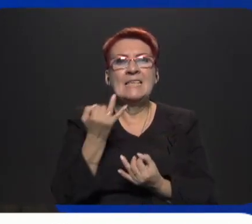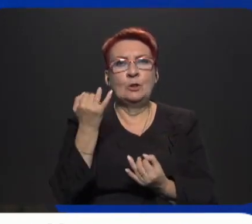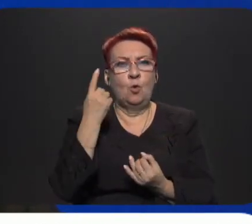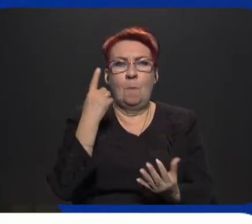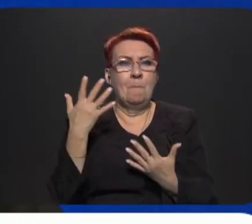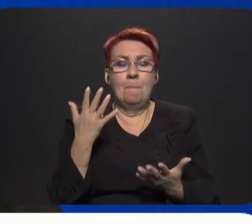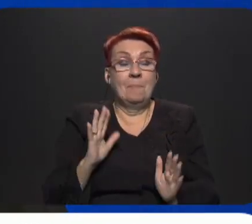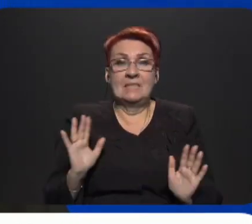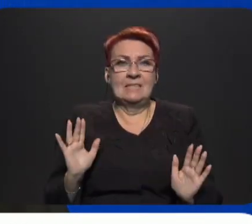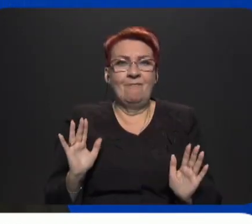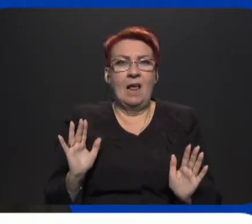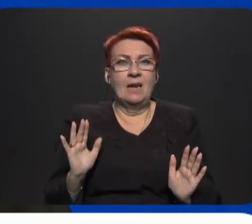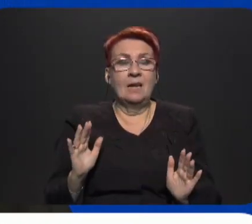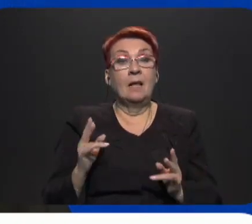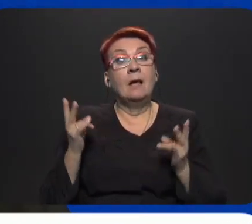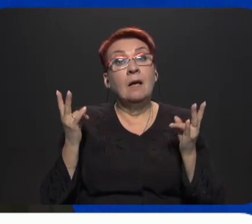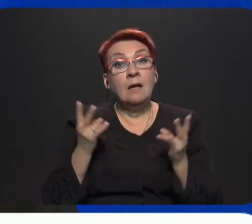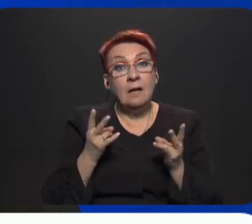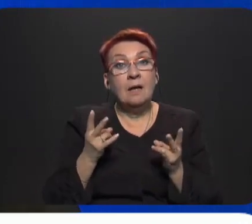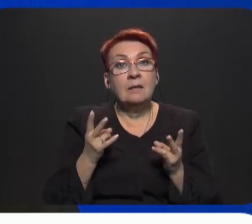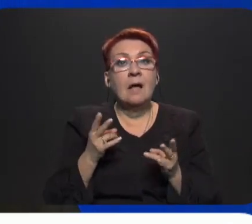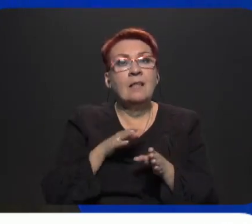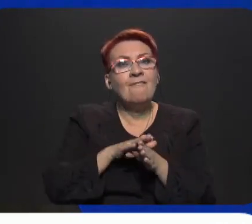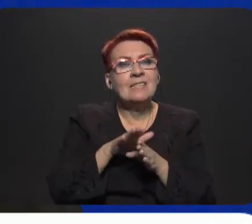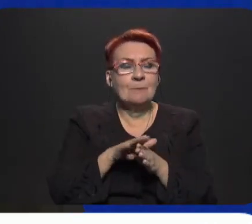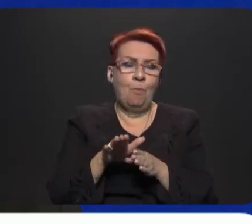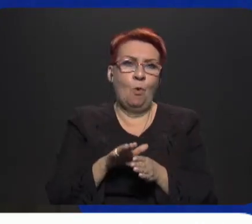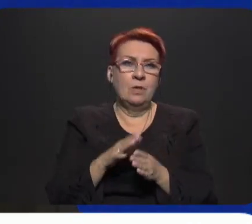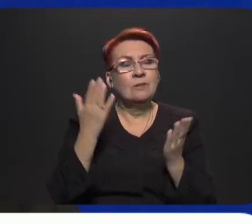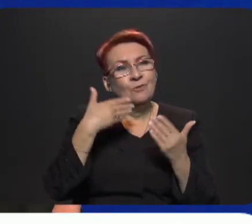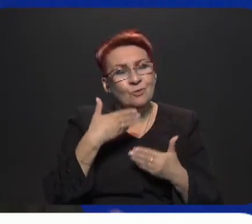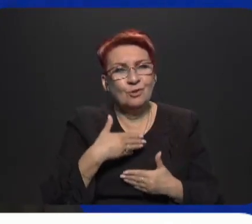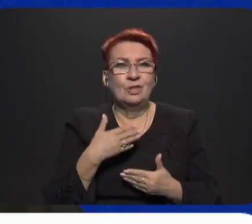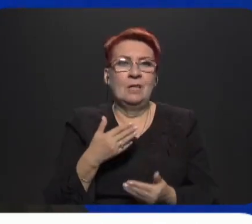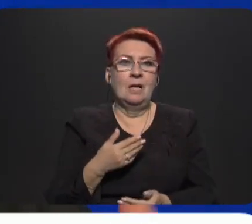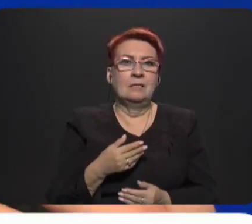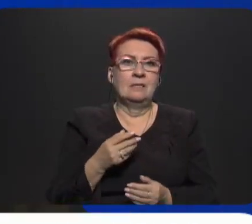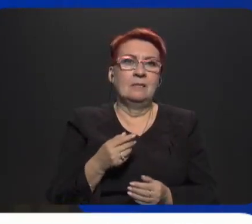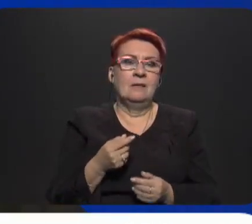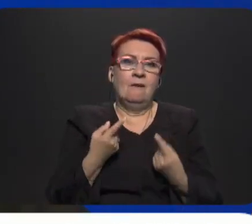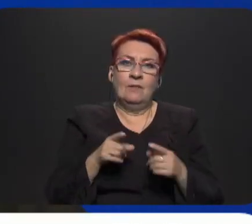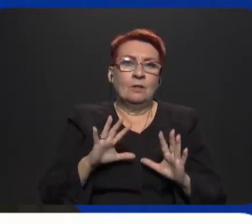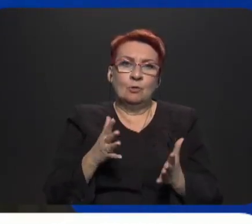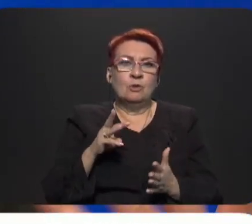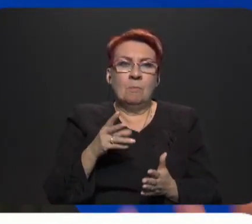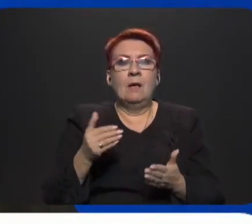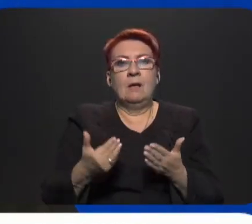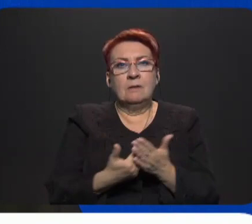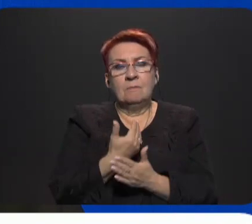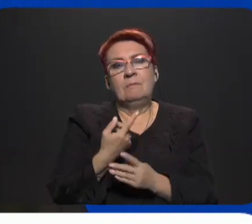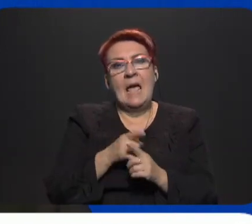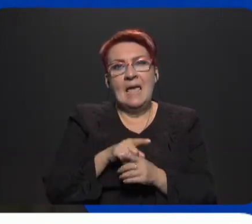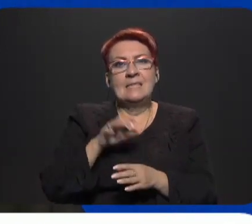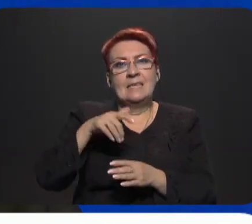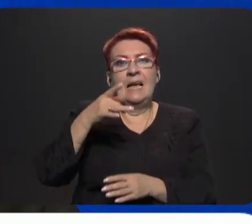А надо ее это восполнить обязательно, иначе мы опять на эти же грабли